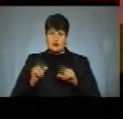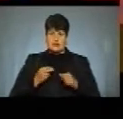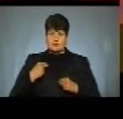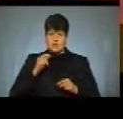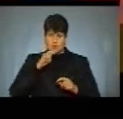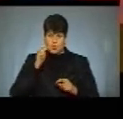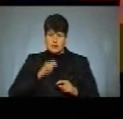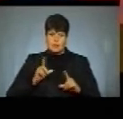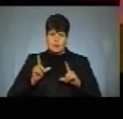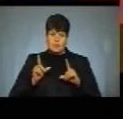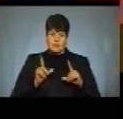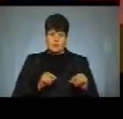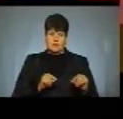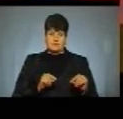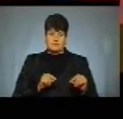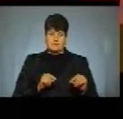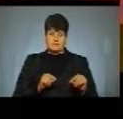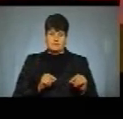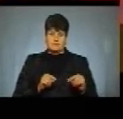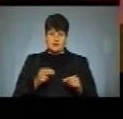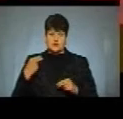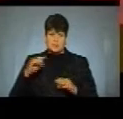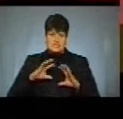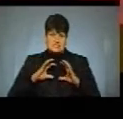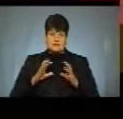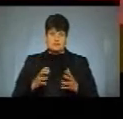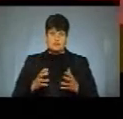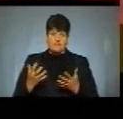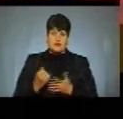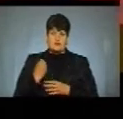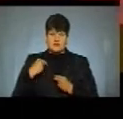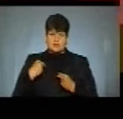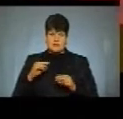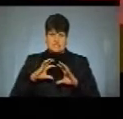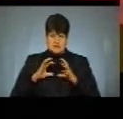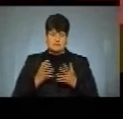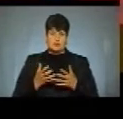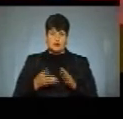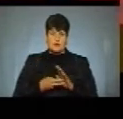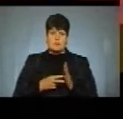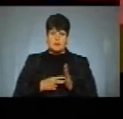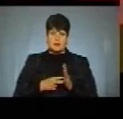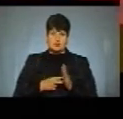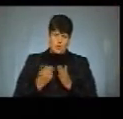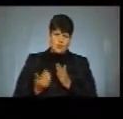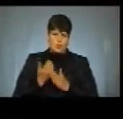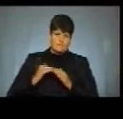України, потім поїхав от зараз на чемпіонат світу, виграв чемпіонат світу і далі плануємо покоряти нові